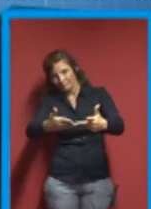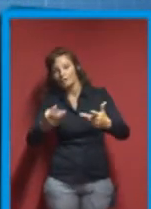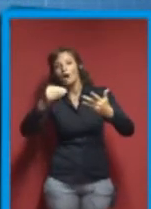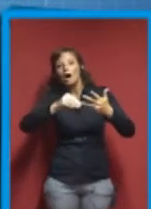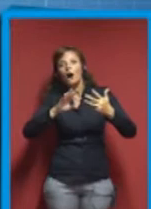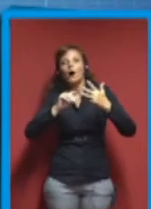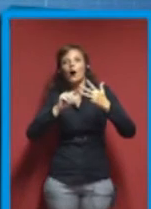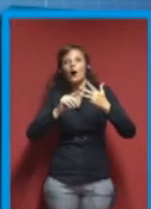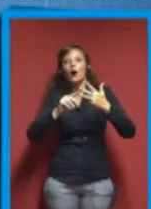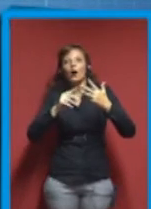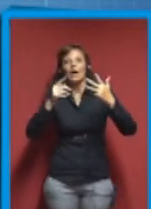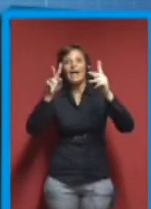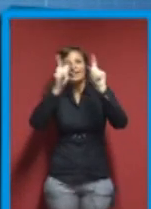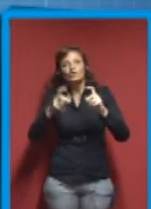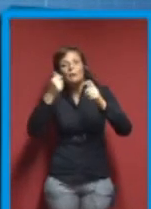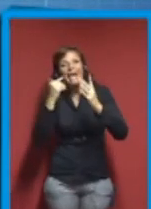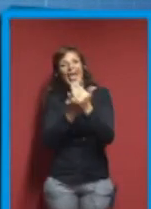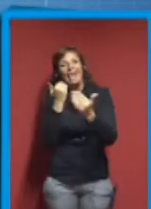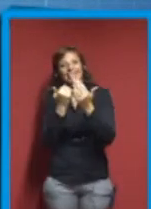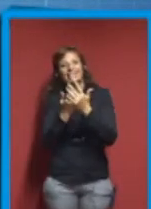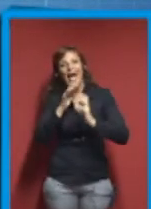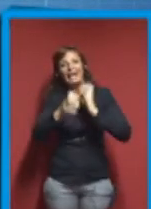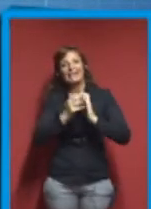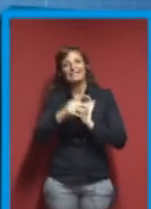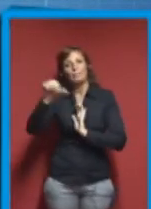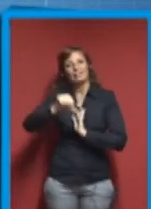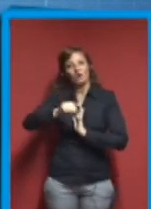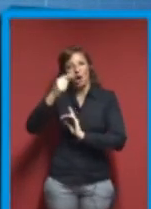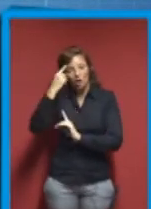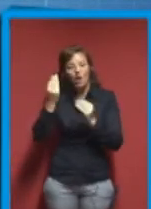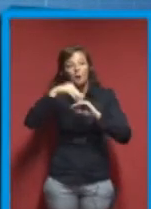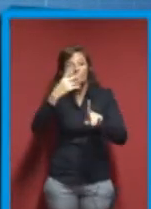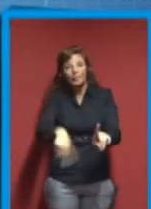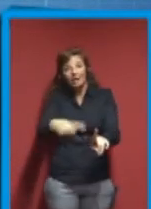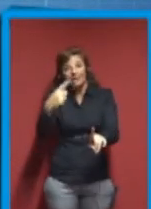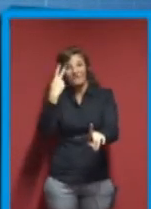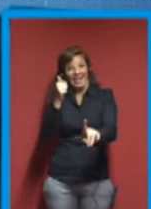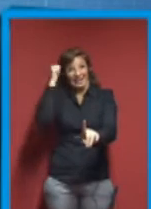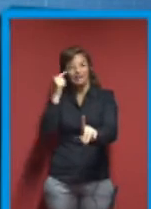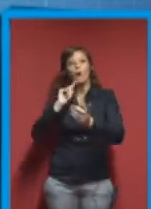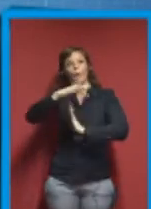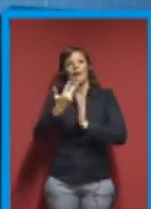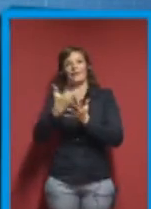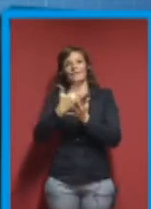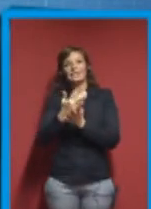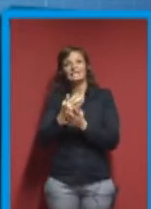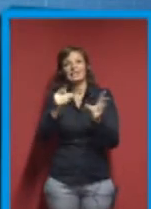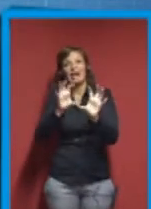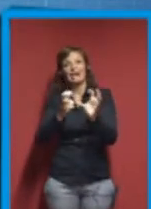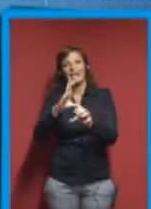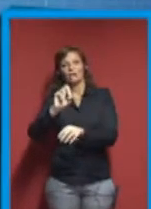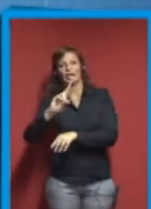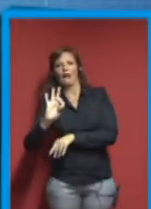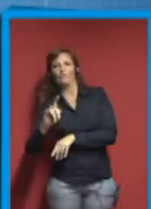ulteriori crisi petrolifere. E questa è un'altra rivista che si chiama Radiocraft. Vediamo come una